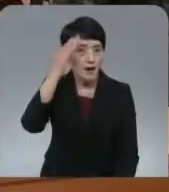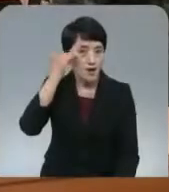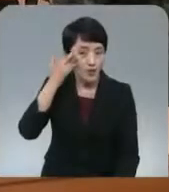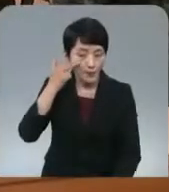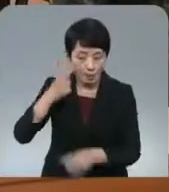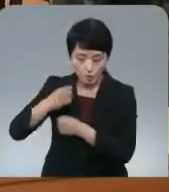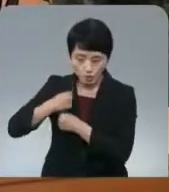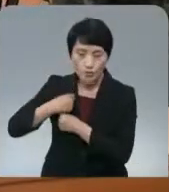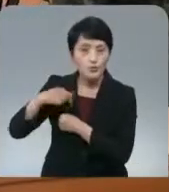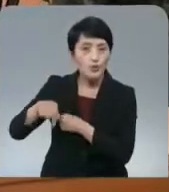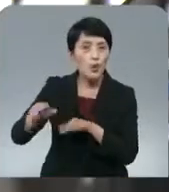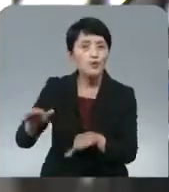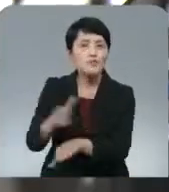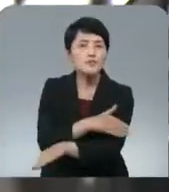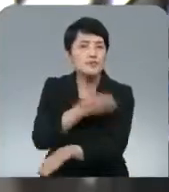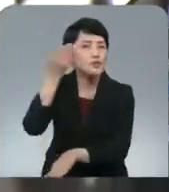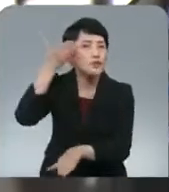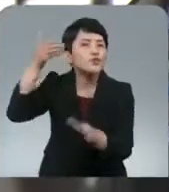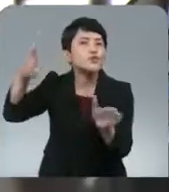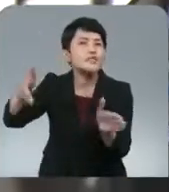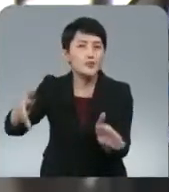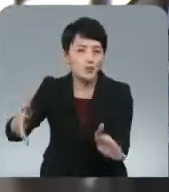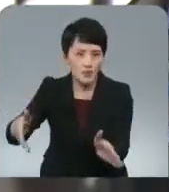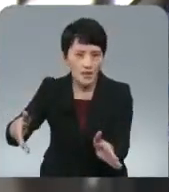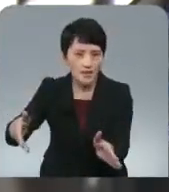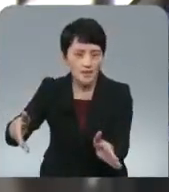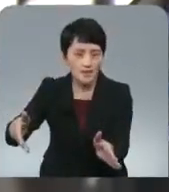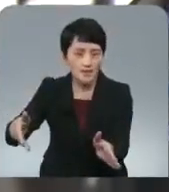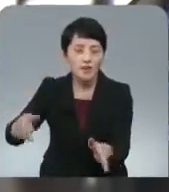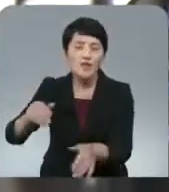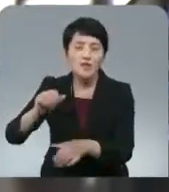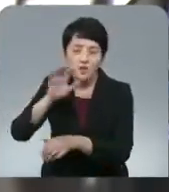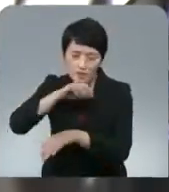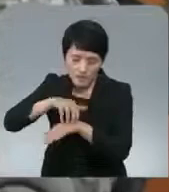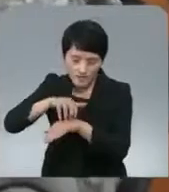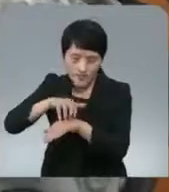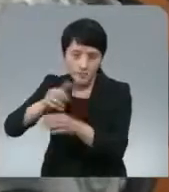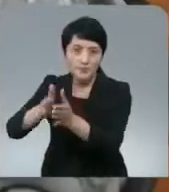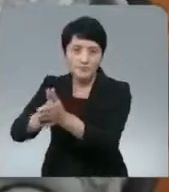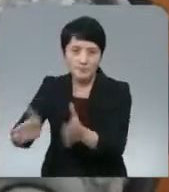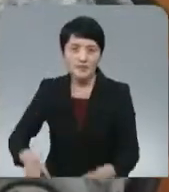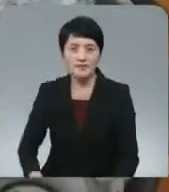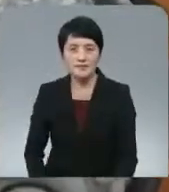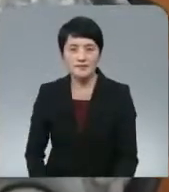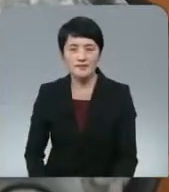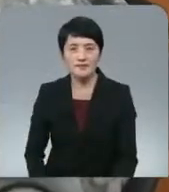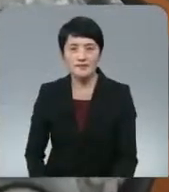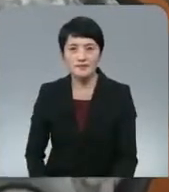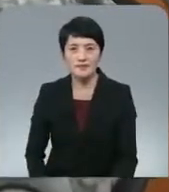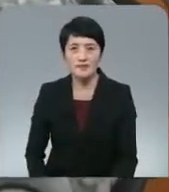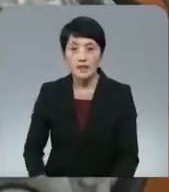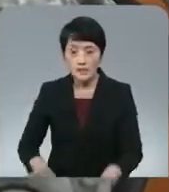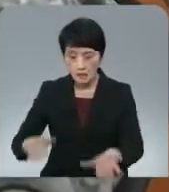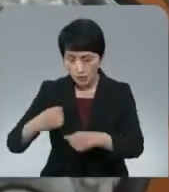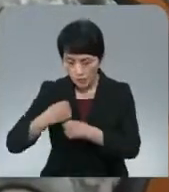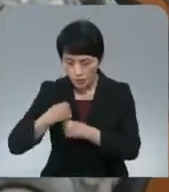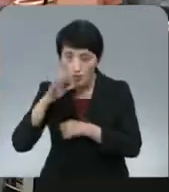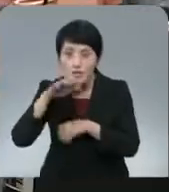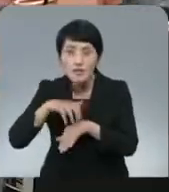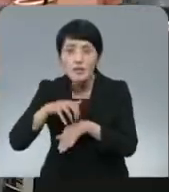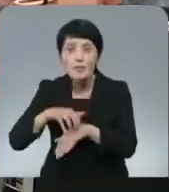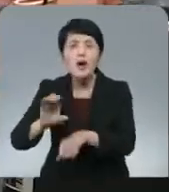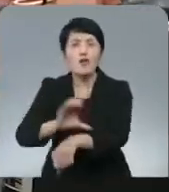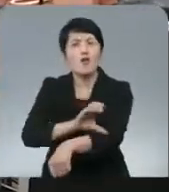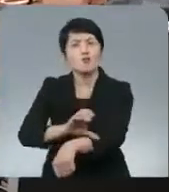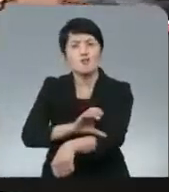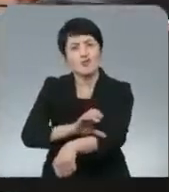Anh huy động tham mưu trưởng liên quân Hàn Quốc cho biết cuộc tập trận chính thức sở chỉ huy liên quân hành Mỹ nửa đầu năm sẽ diễn ra trong vòng 9 ngày